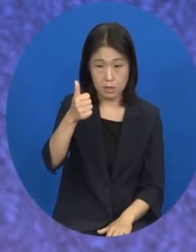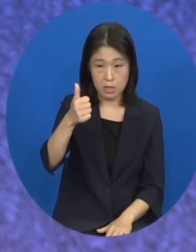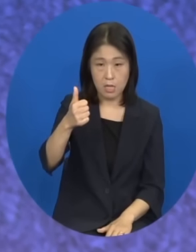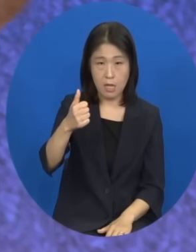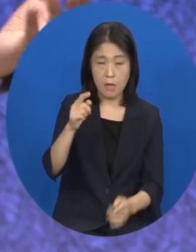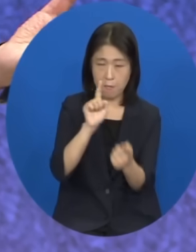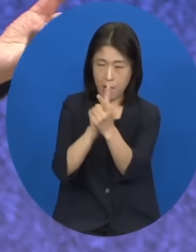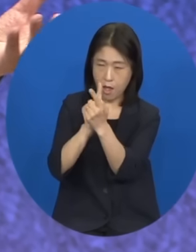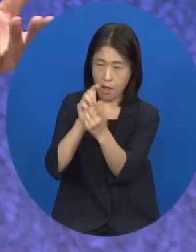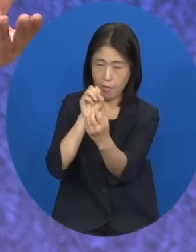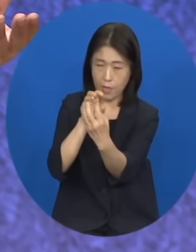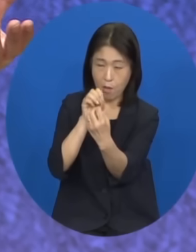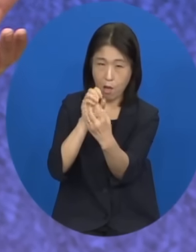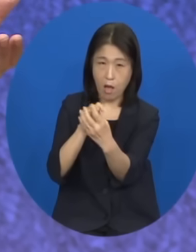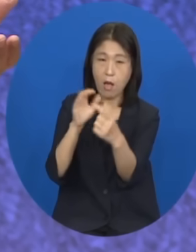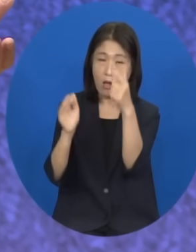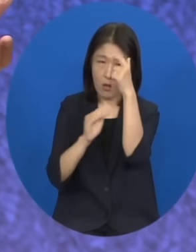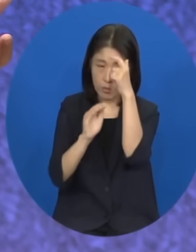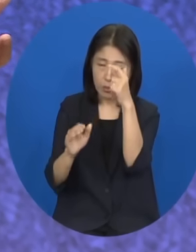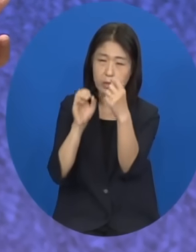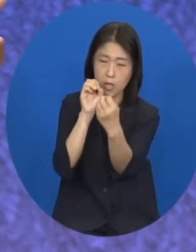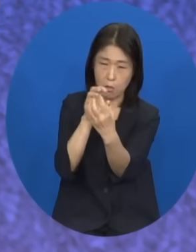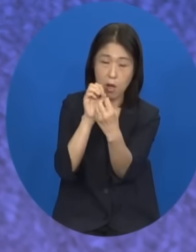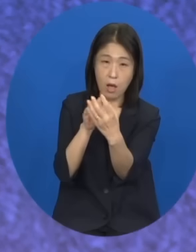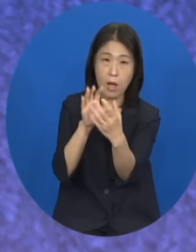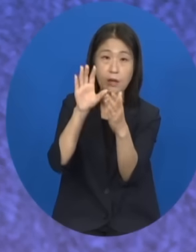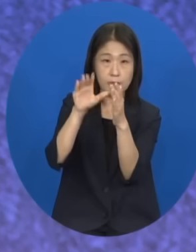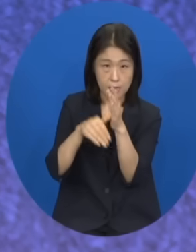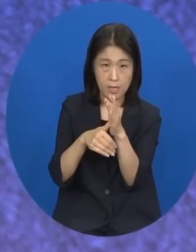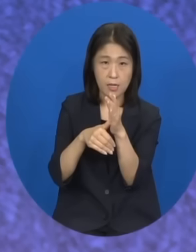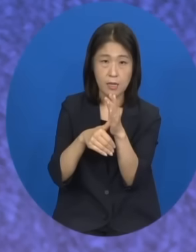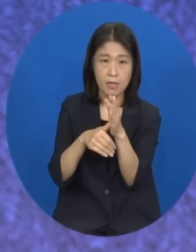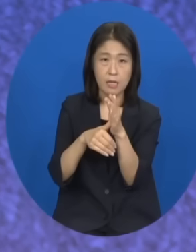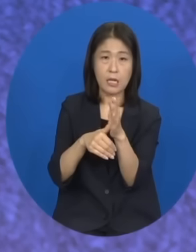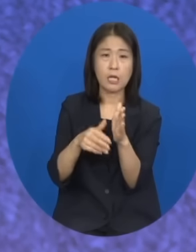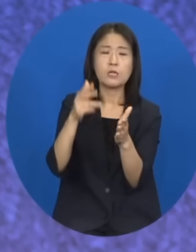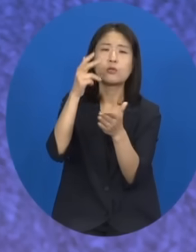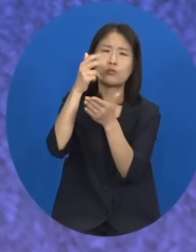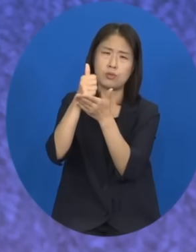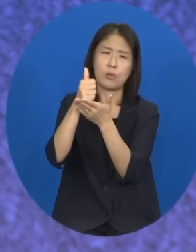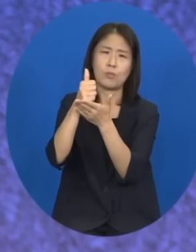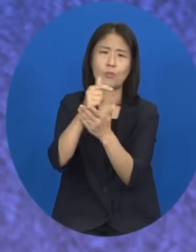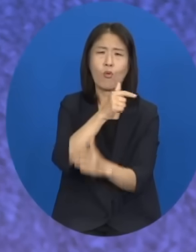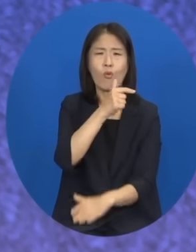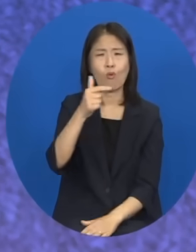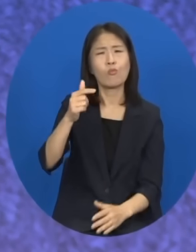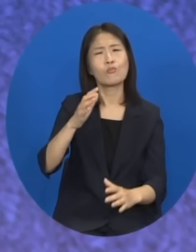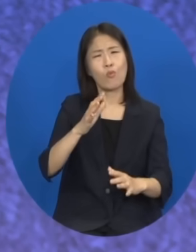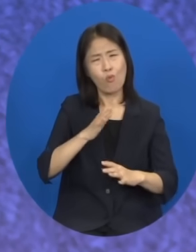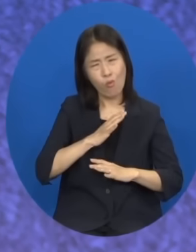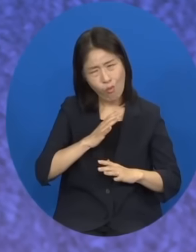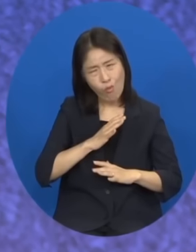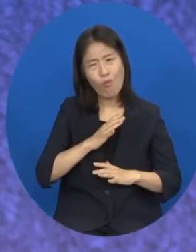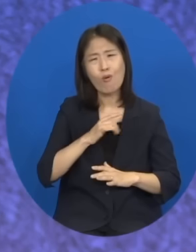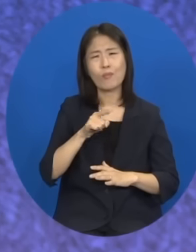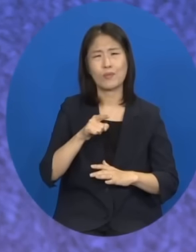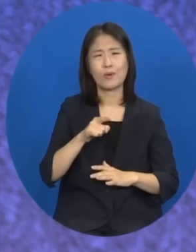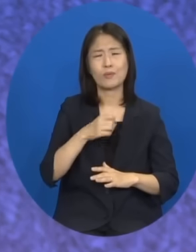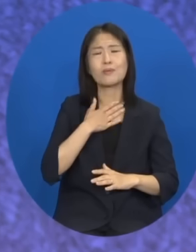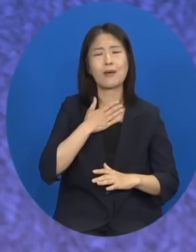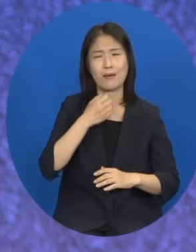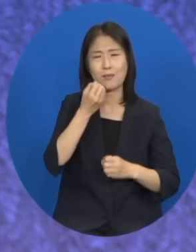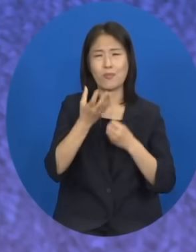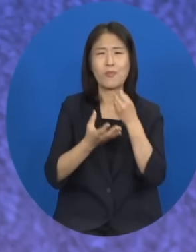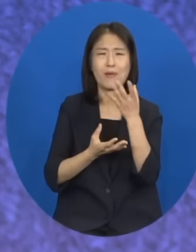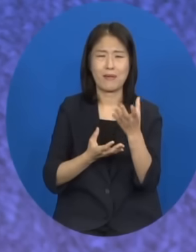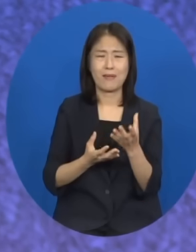또 그런 성도들을 만나 볼 때 주님 정말 너무나 놀라운 일이군요. 그렇게 고백을 하게 돼요.